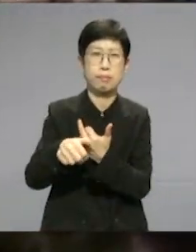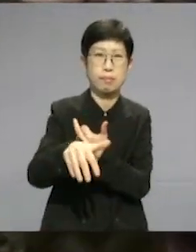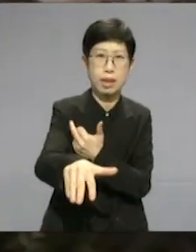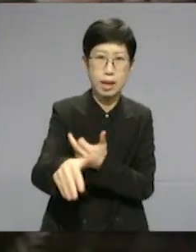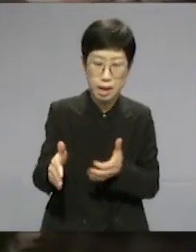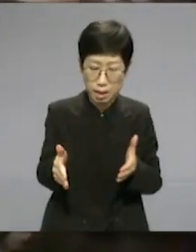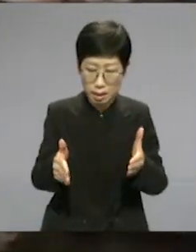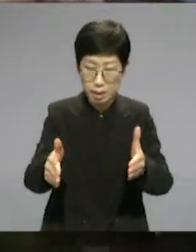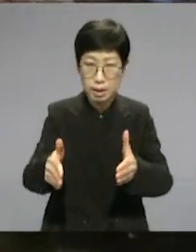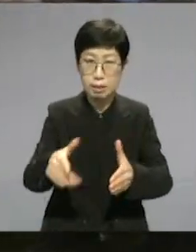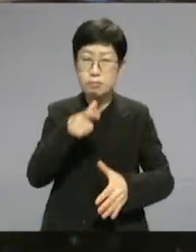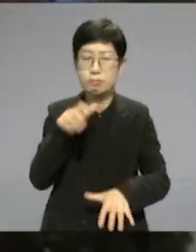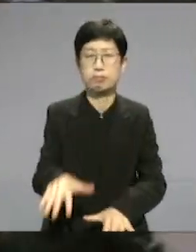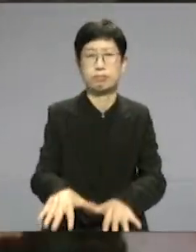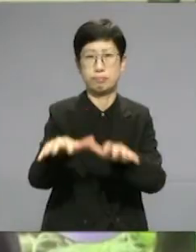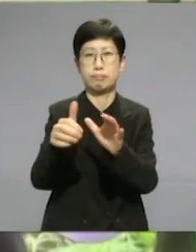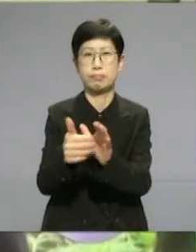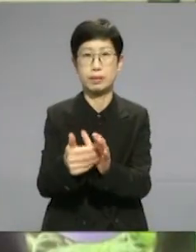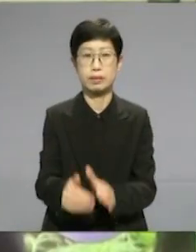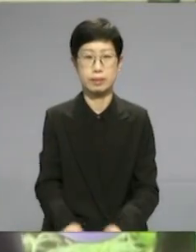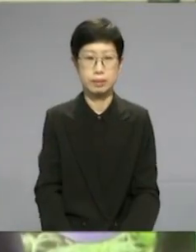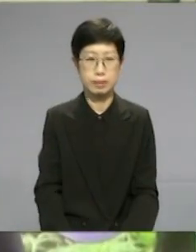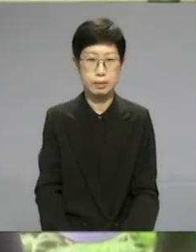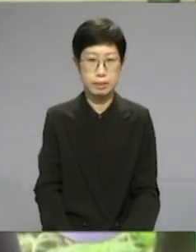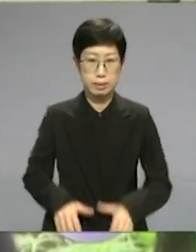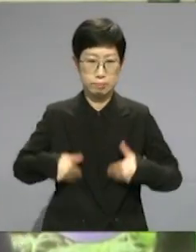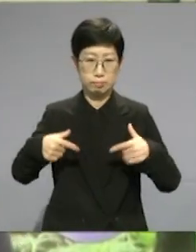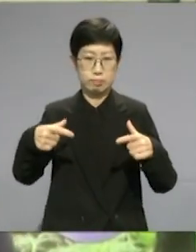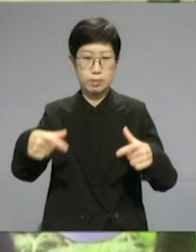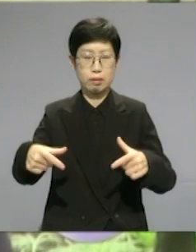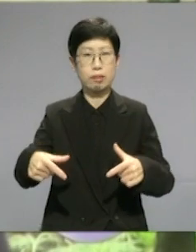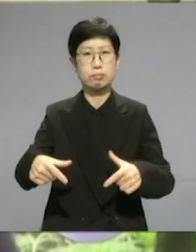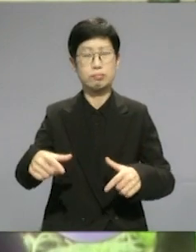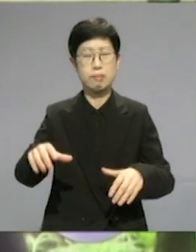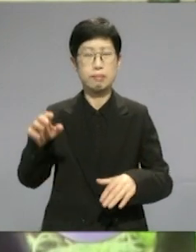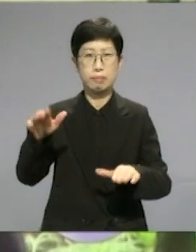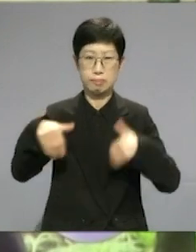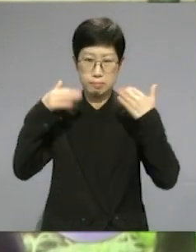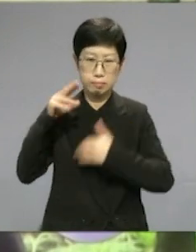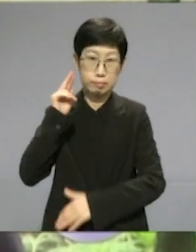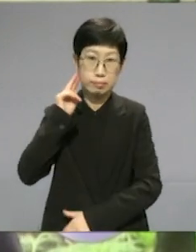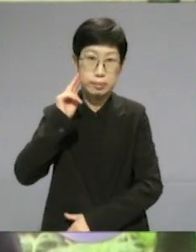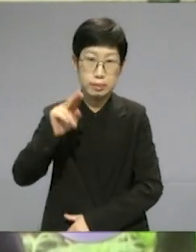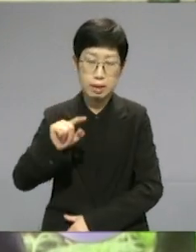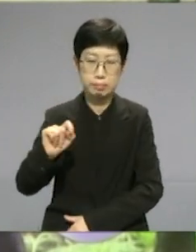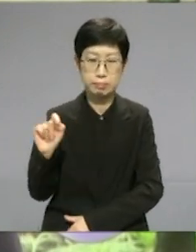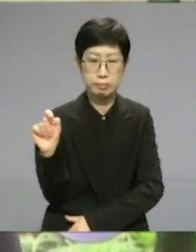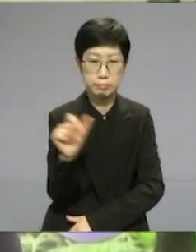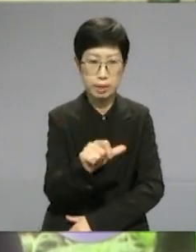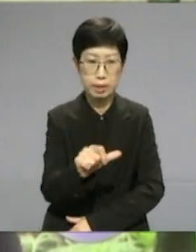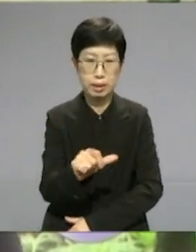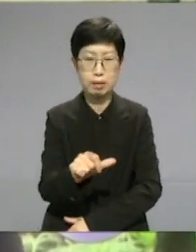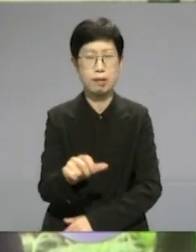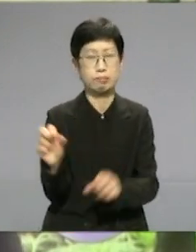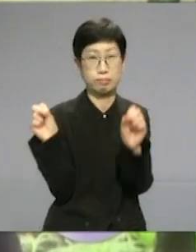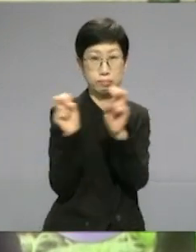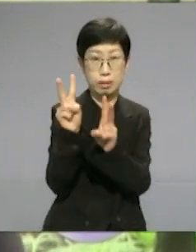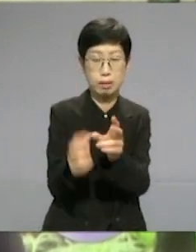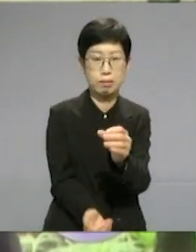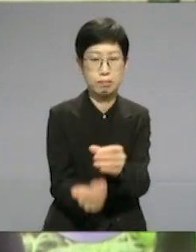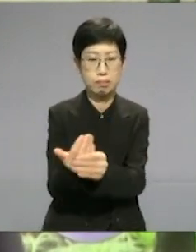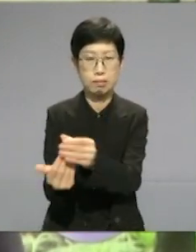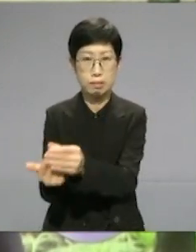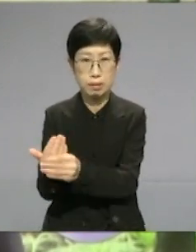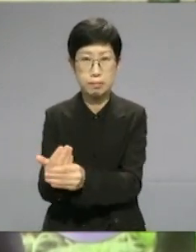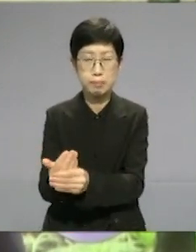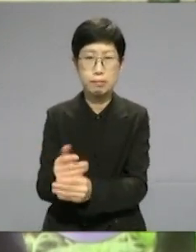도로가 잠겼습니다. Na região sul, ela passou de uma forma muito rápida, provocando muitos temporais, com rajadas de vento de mais de